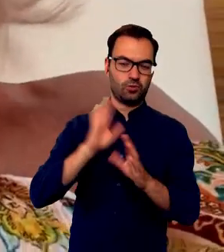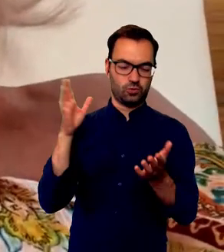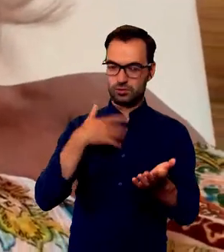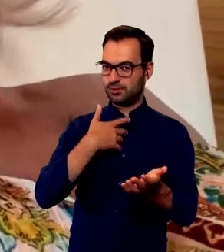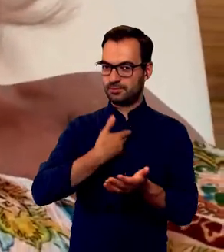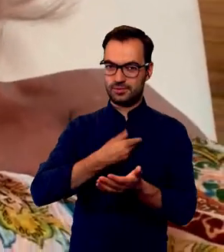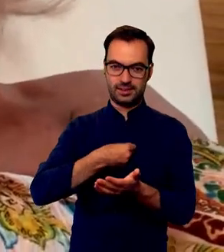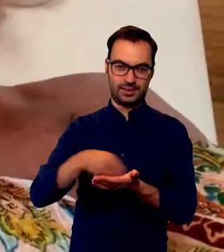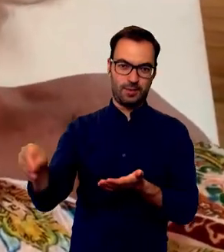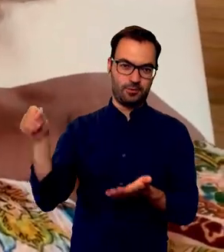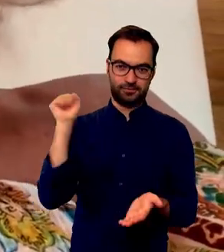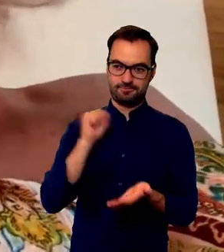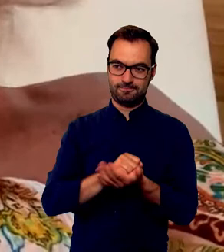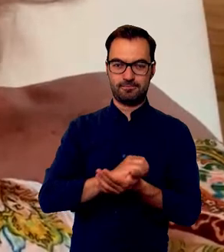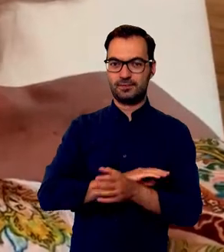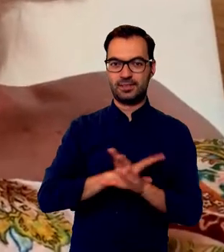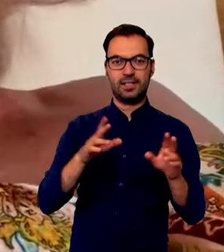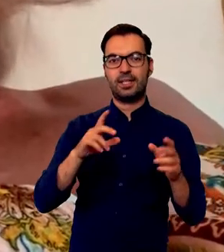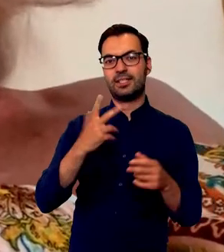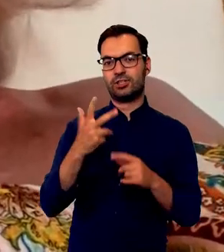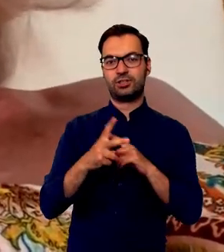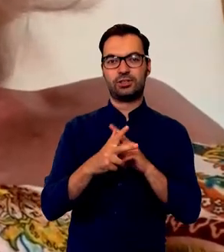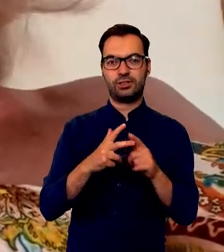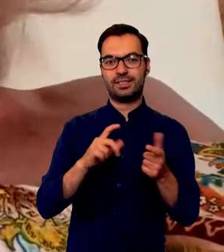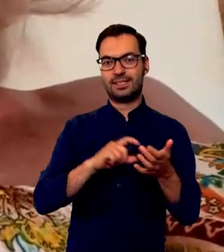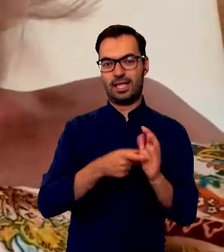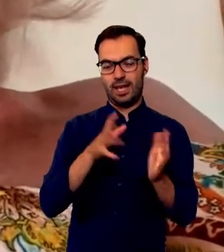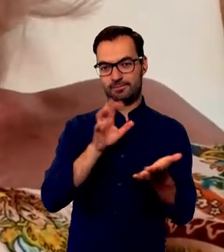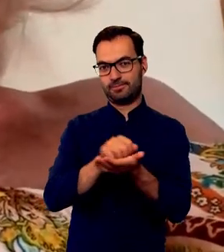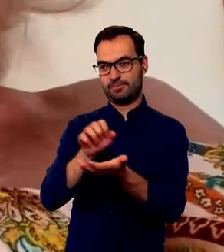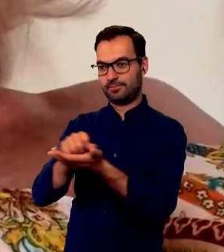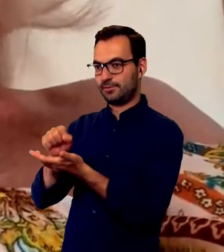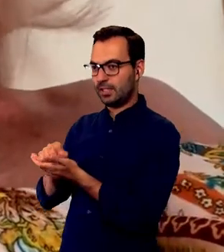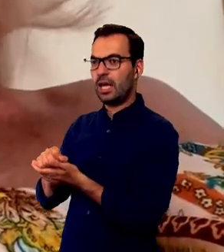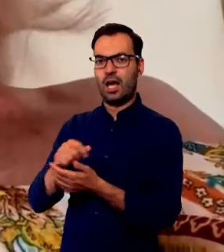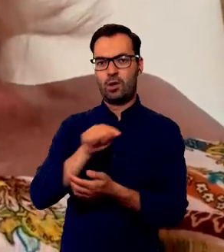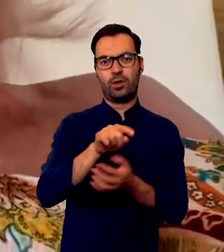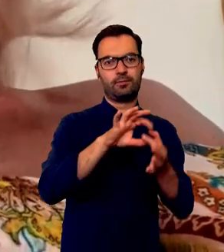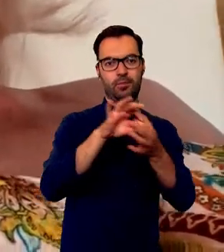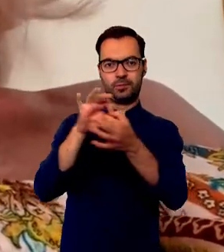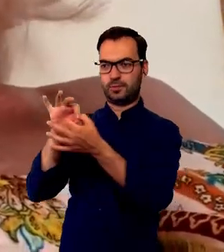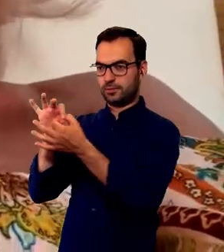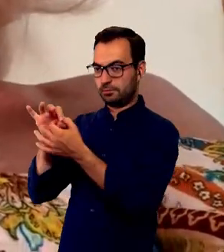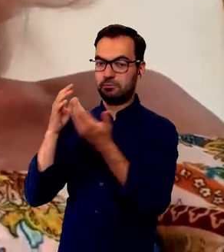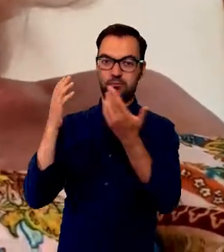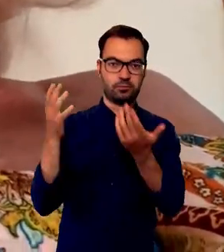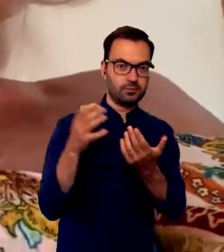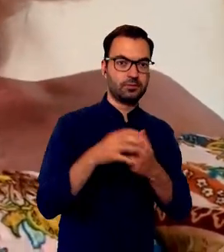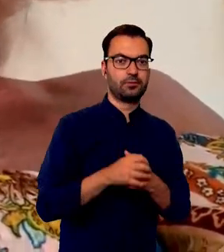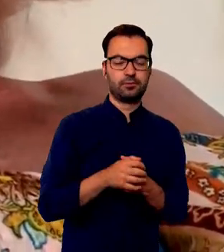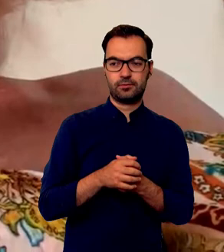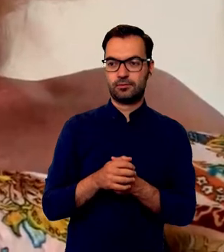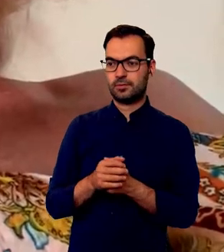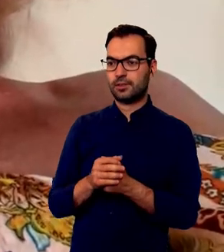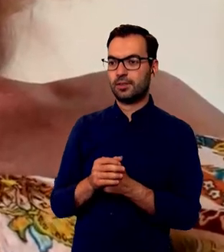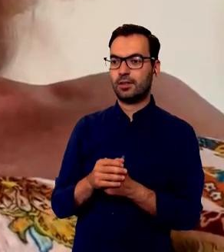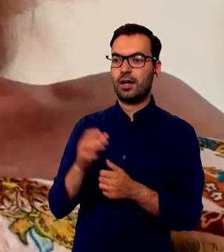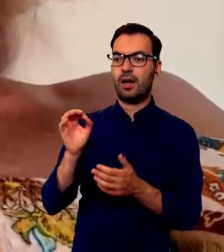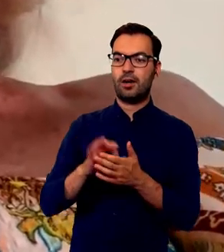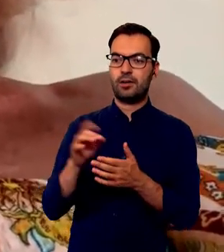zapłacone, wynajmowaliśmy wszystkie trzy sale Marii Antoniny, które są ze sobą połączone i do